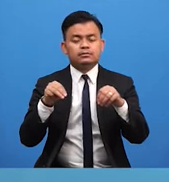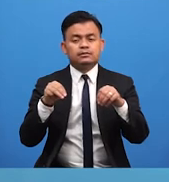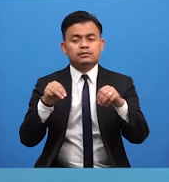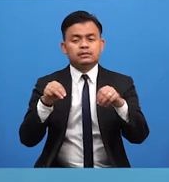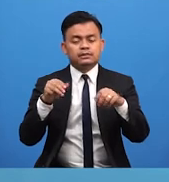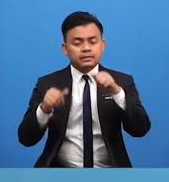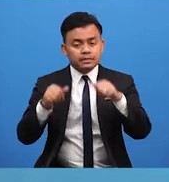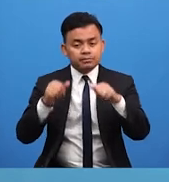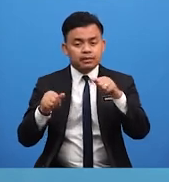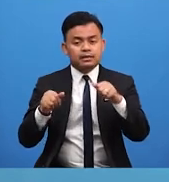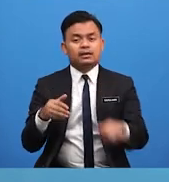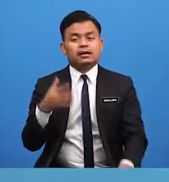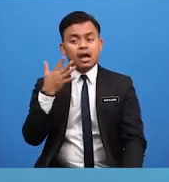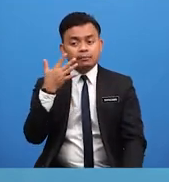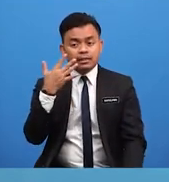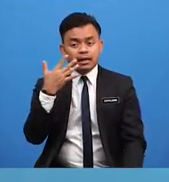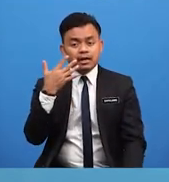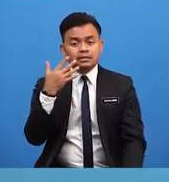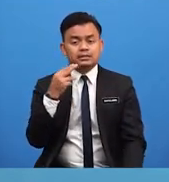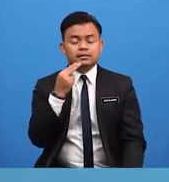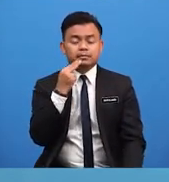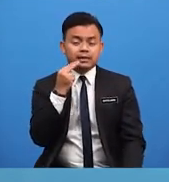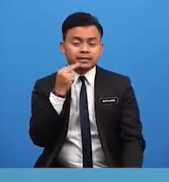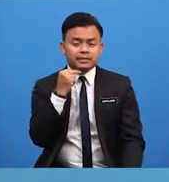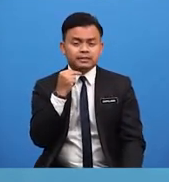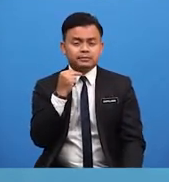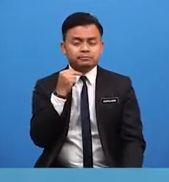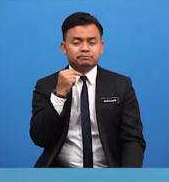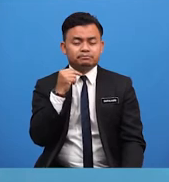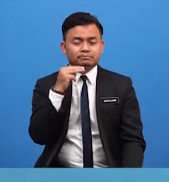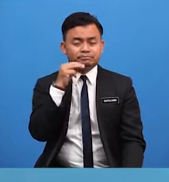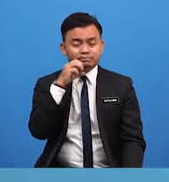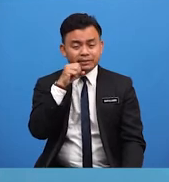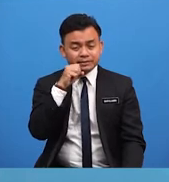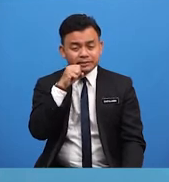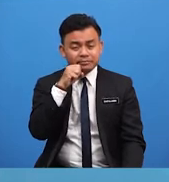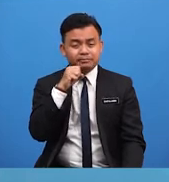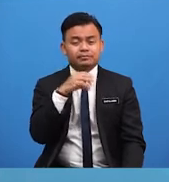pedas, manis, masam dan masin.